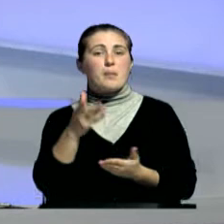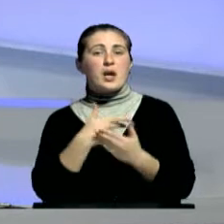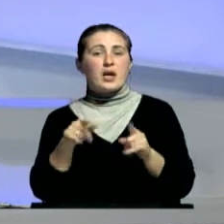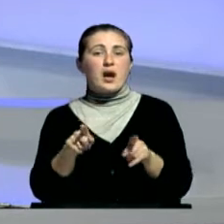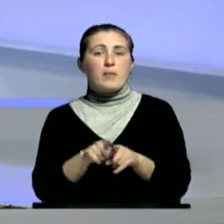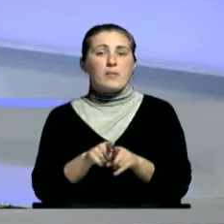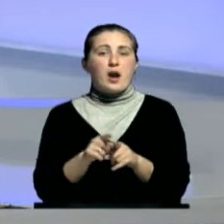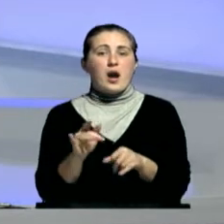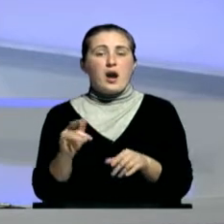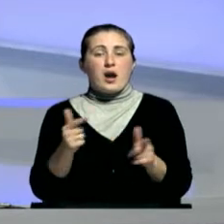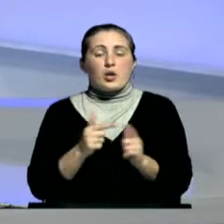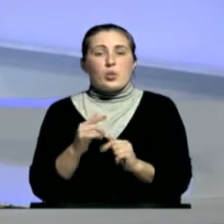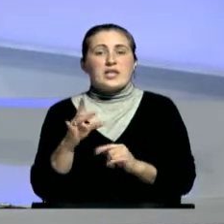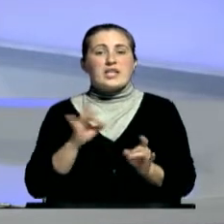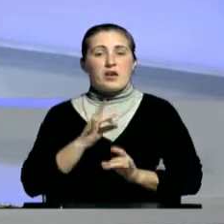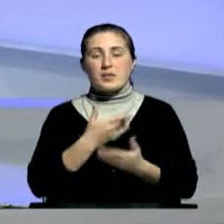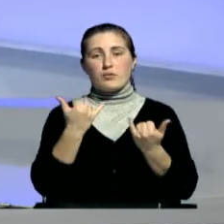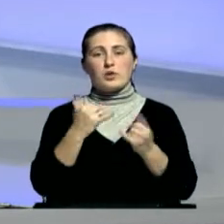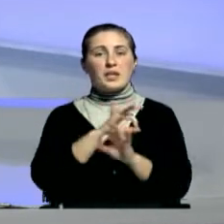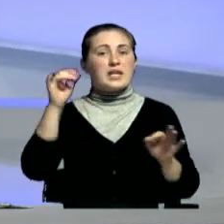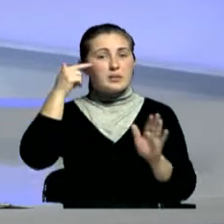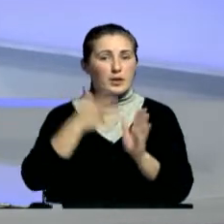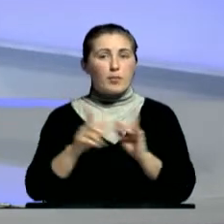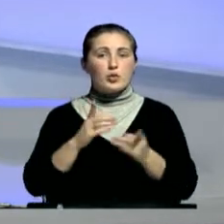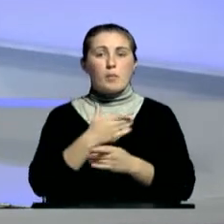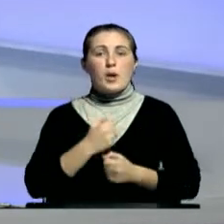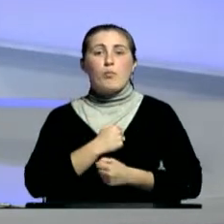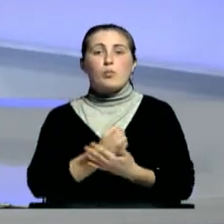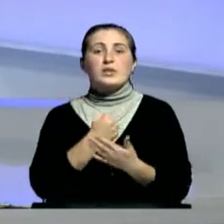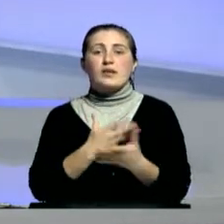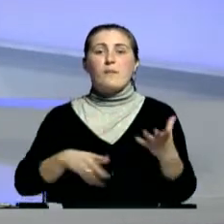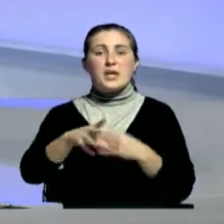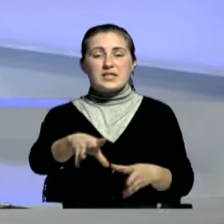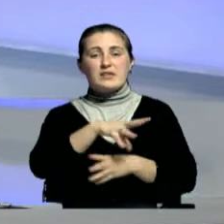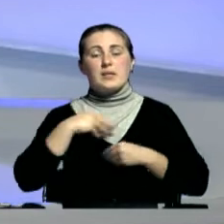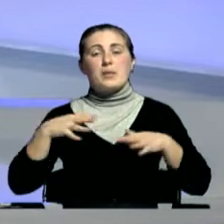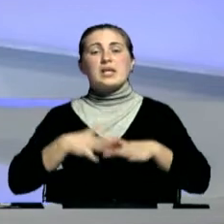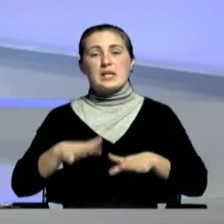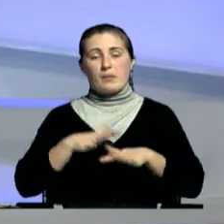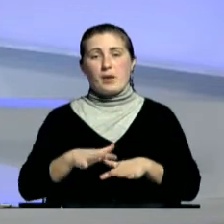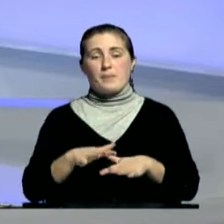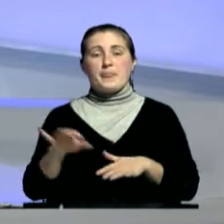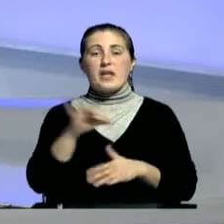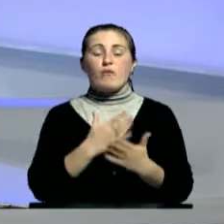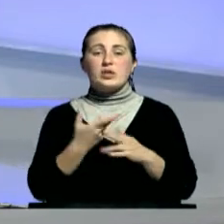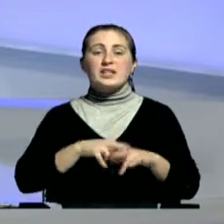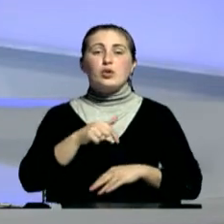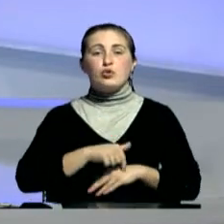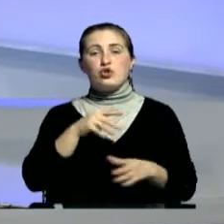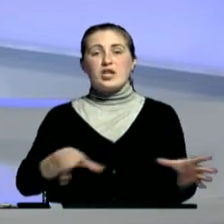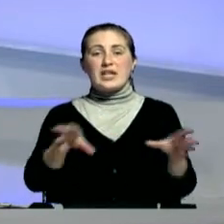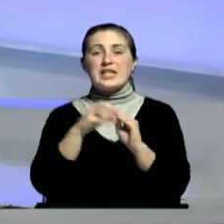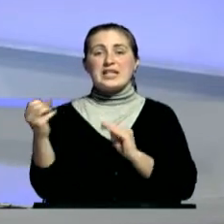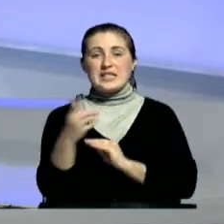оголенный нерв, мы еще сегодня прекрасно понимаем, что мы пульсируем вместе со всем Крымом. И вот это ощущение единства